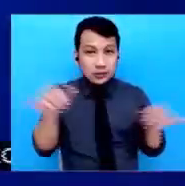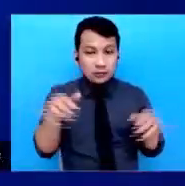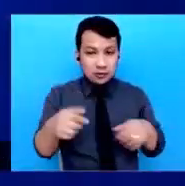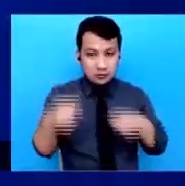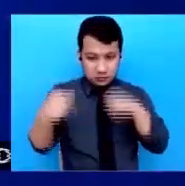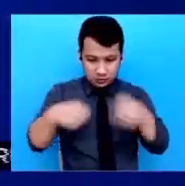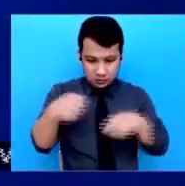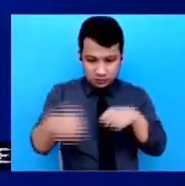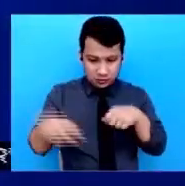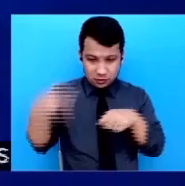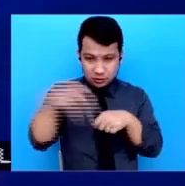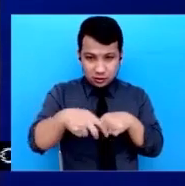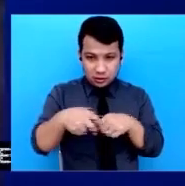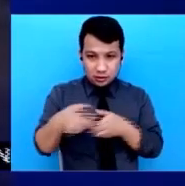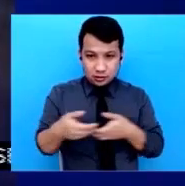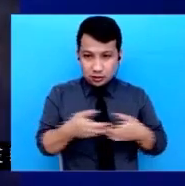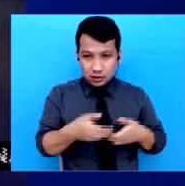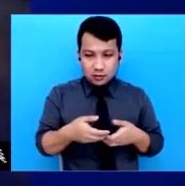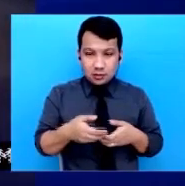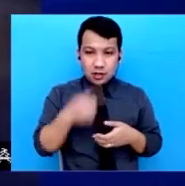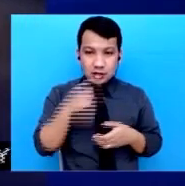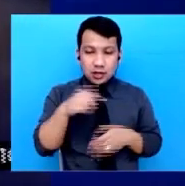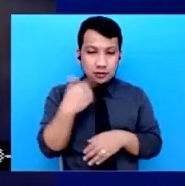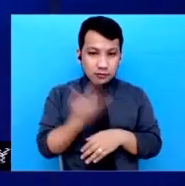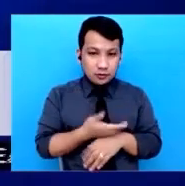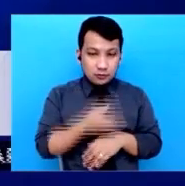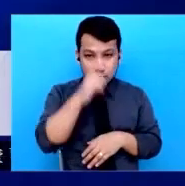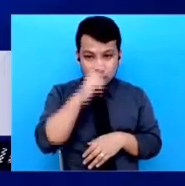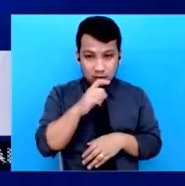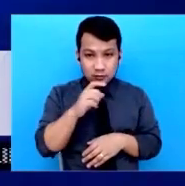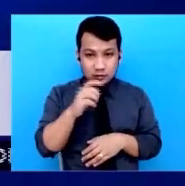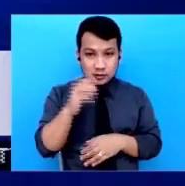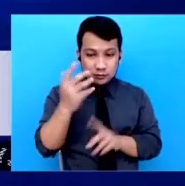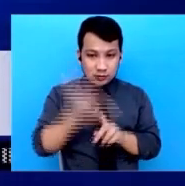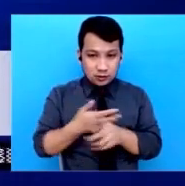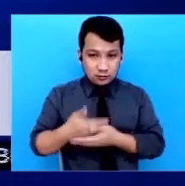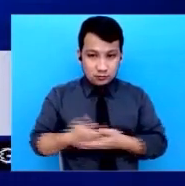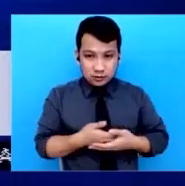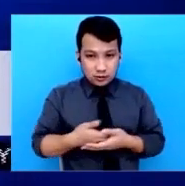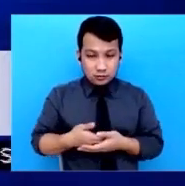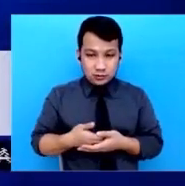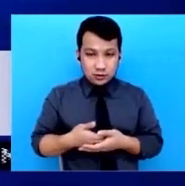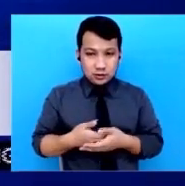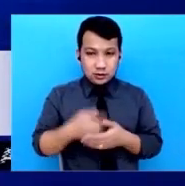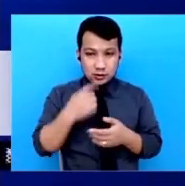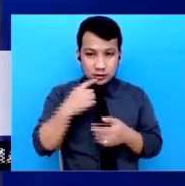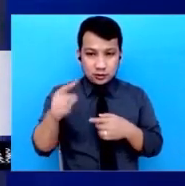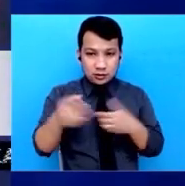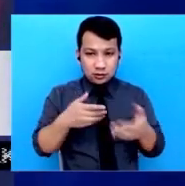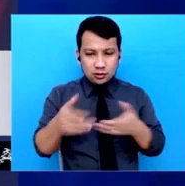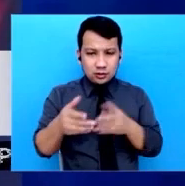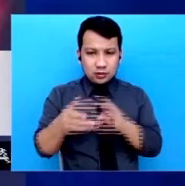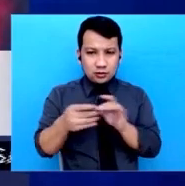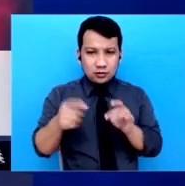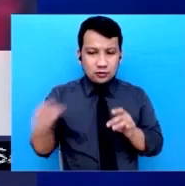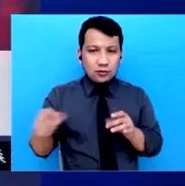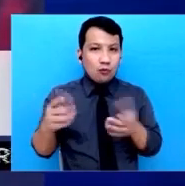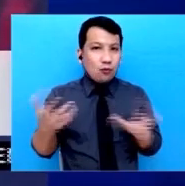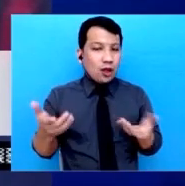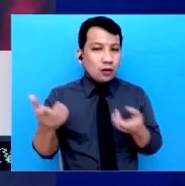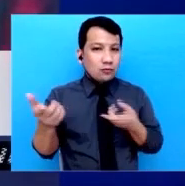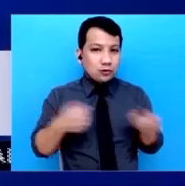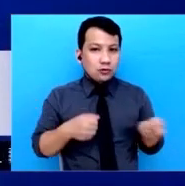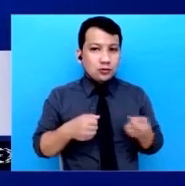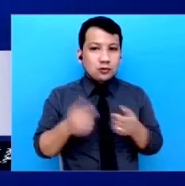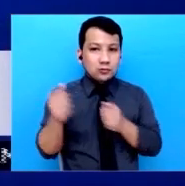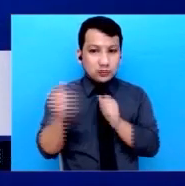bisikleta kasama ni Hershey Manuel ang kanyang 5 buwang gulang na anak habang nagde-deliver. Kwento ni Hershey, no choice siya kundi